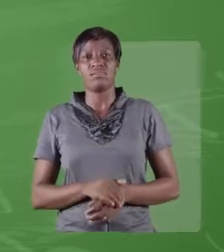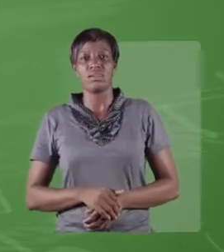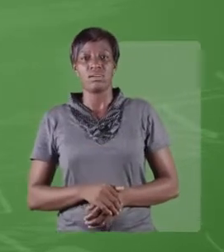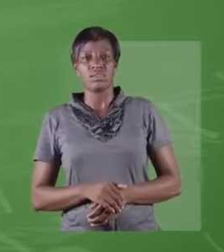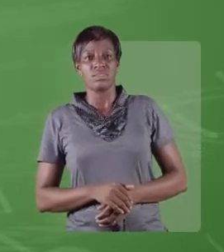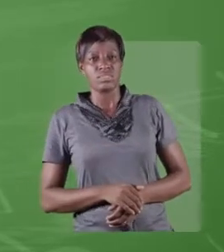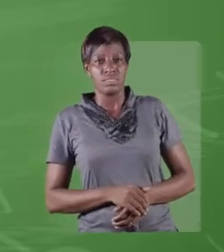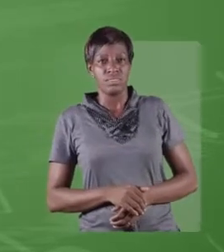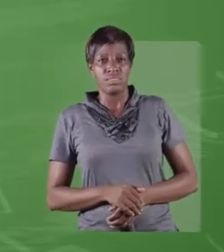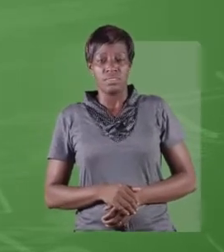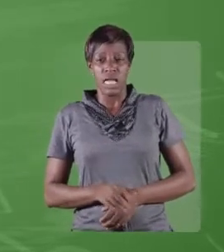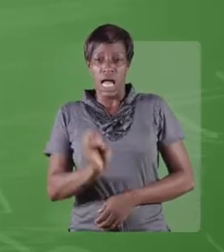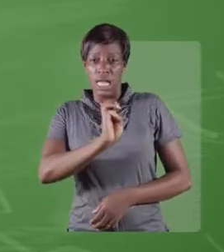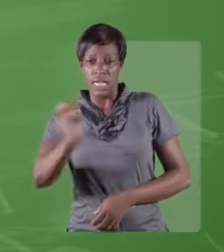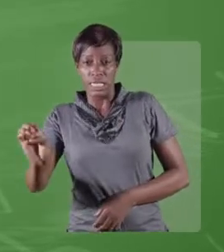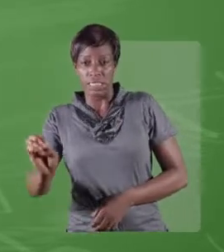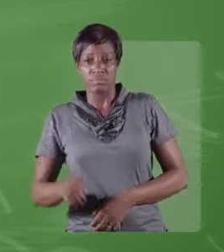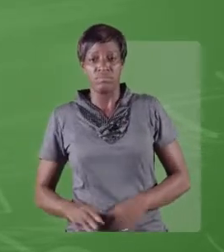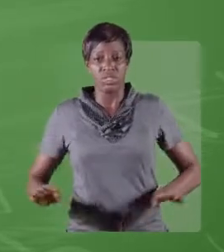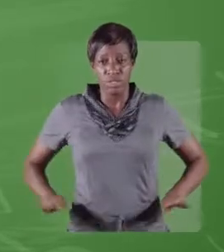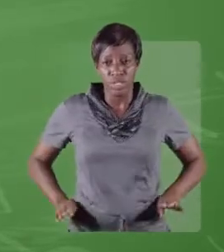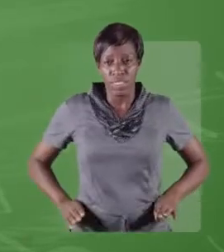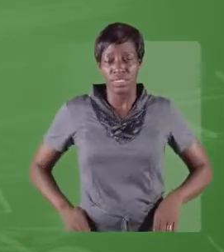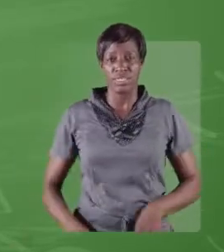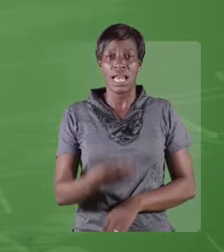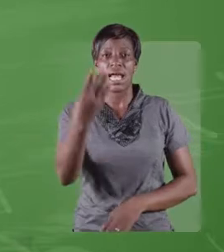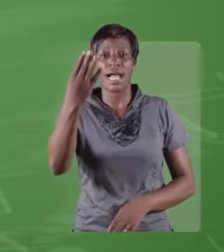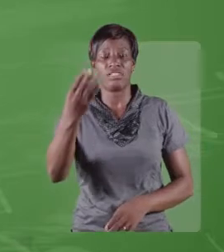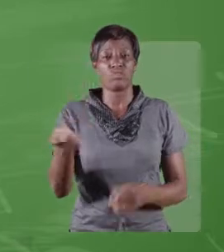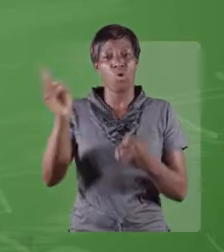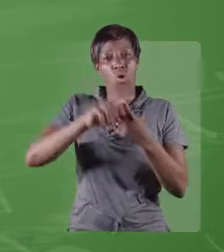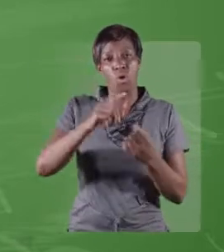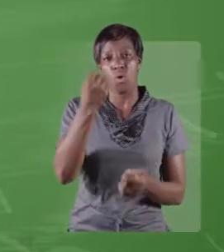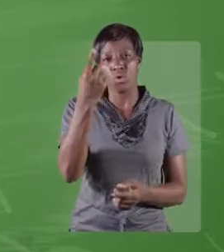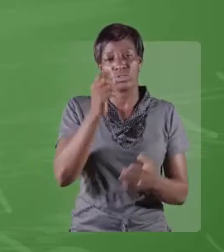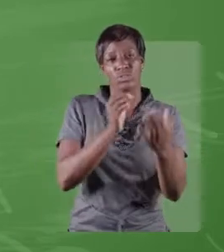dans l'ex-URSS du 4 au 11 février